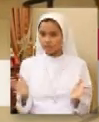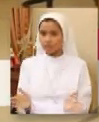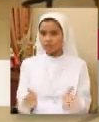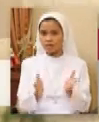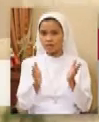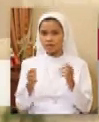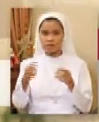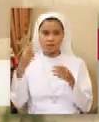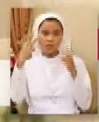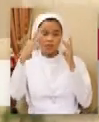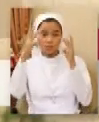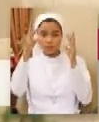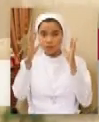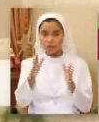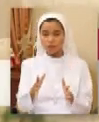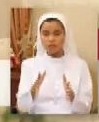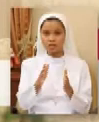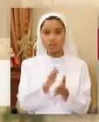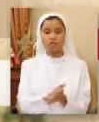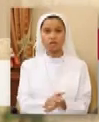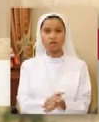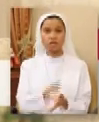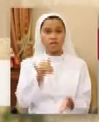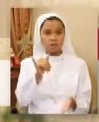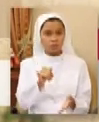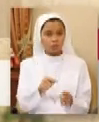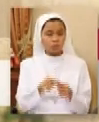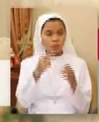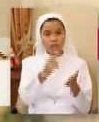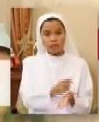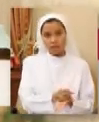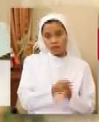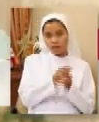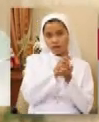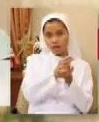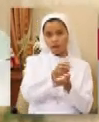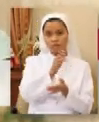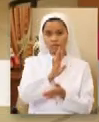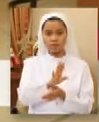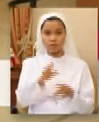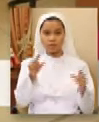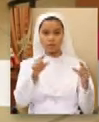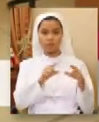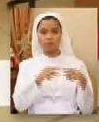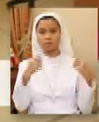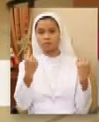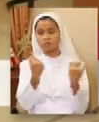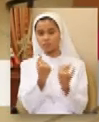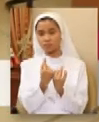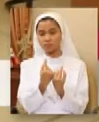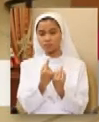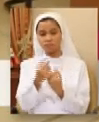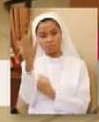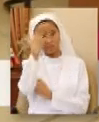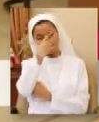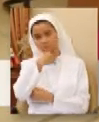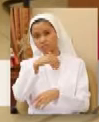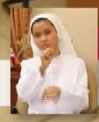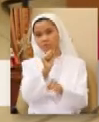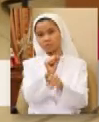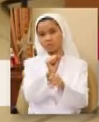mga paratalan, kasi mga paratabi bishop, yes, na matabangan ang satuyang kasi congregations? Kasi napakaganda ng kanilang